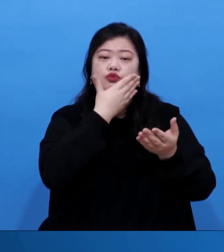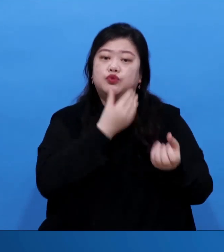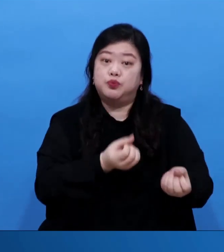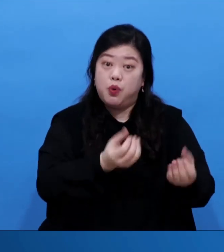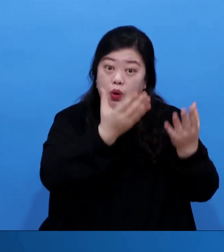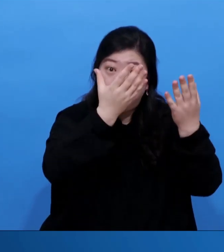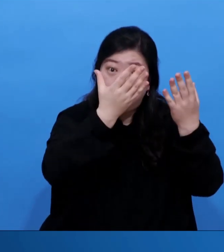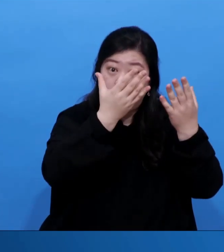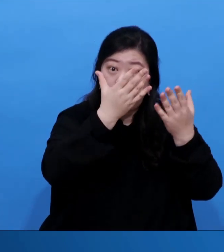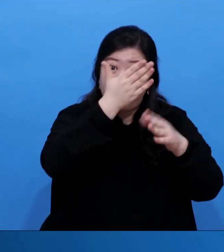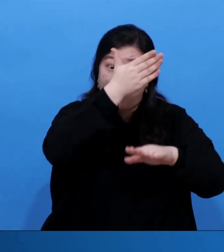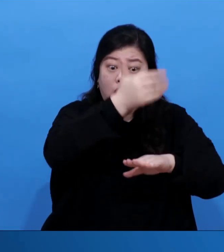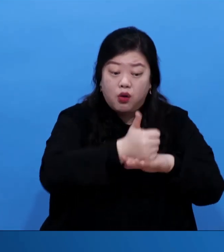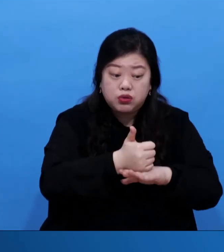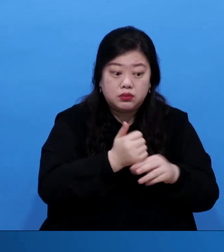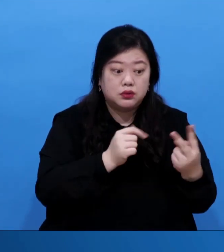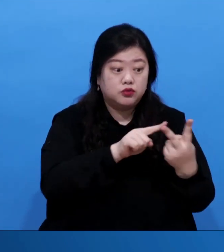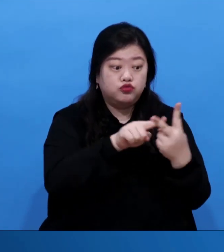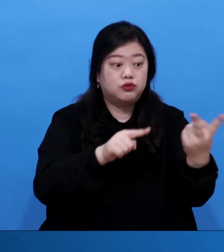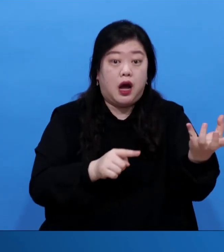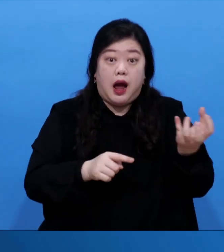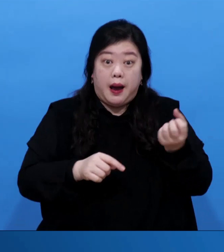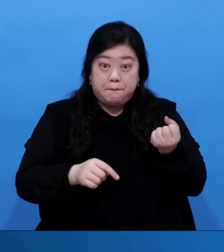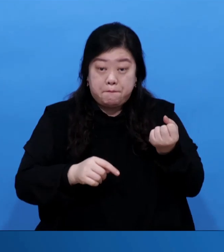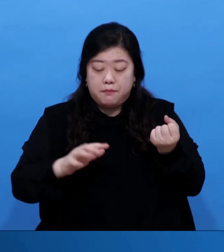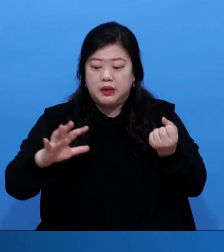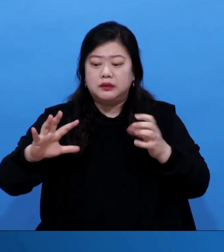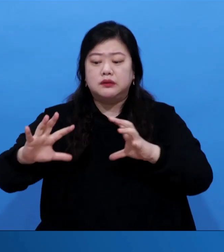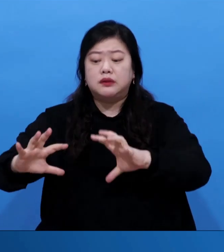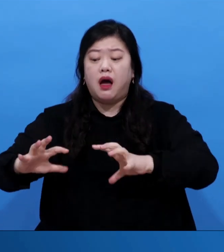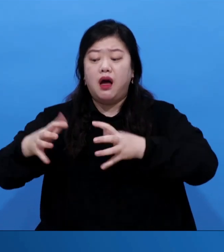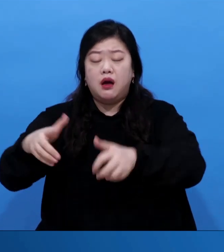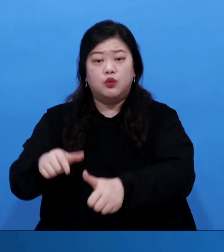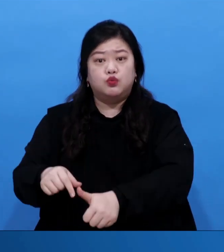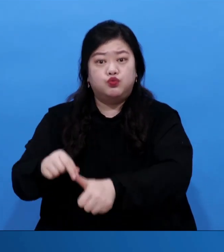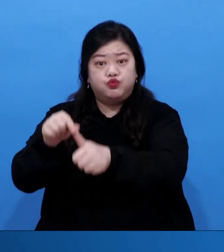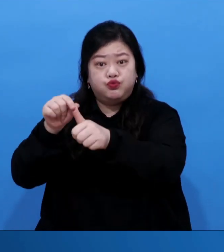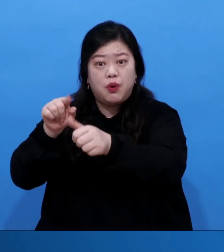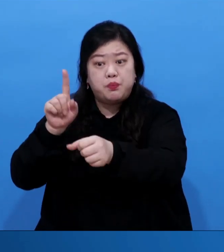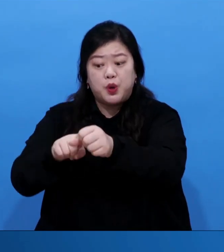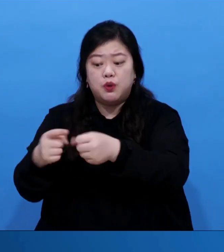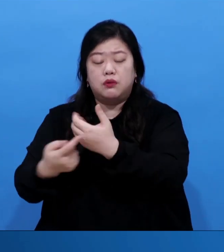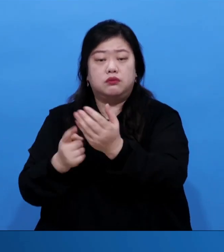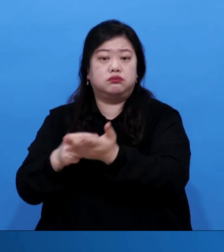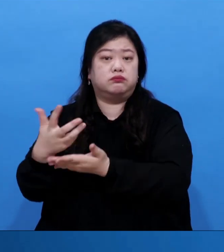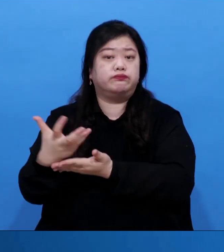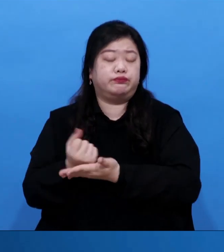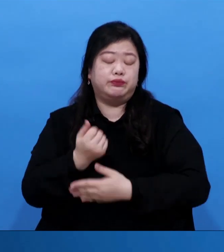throne, the blessing that comes from heaven, so you can embrace the world. 그리고